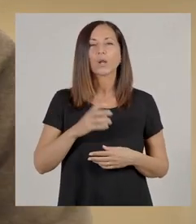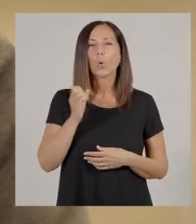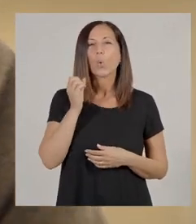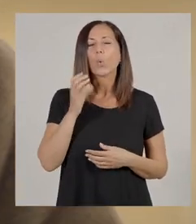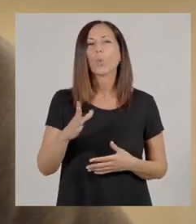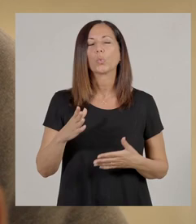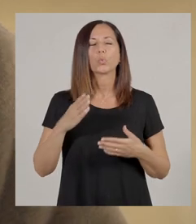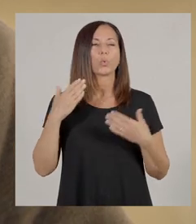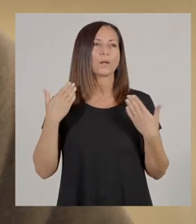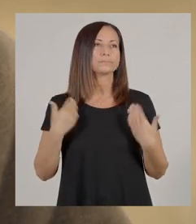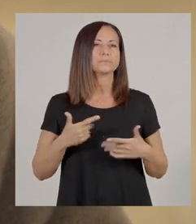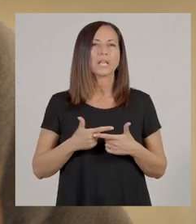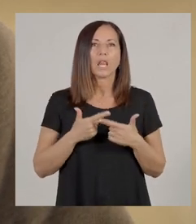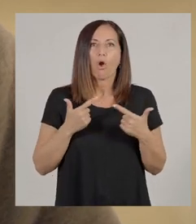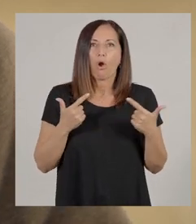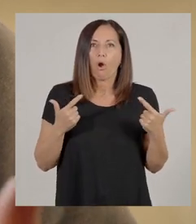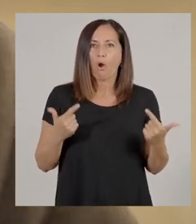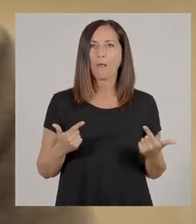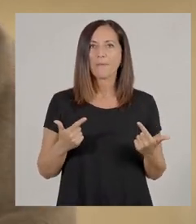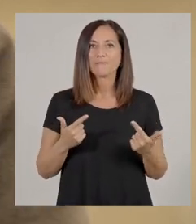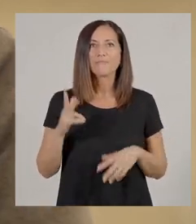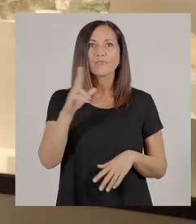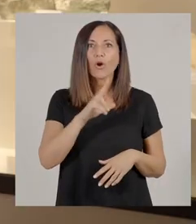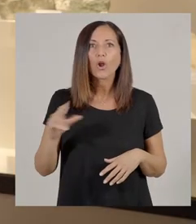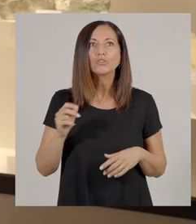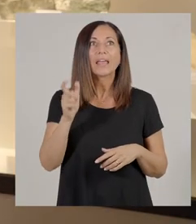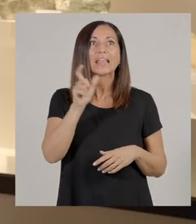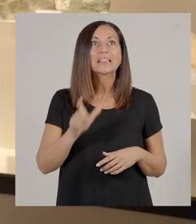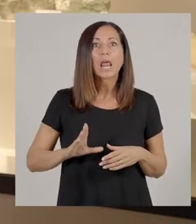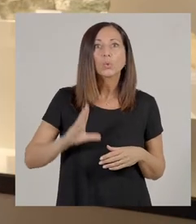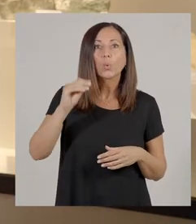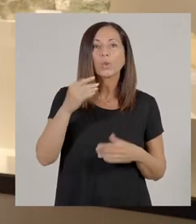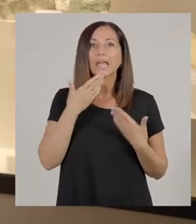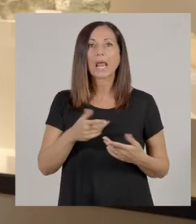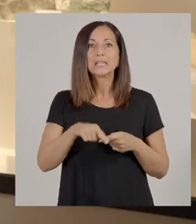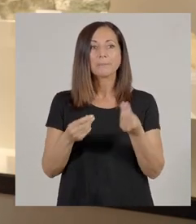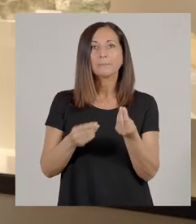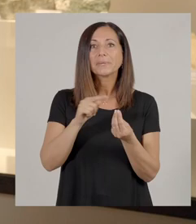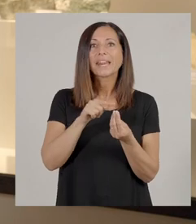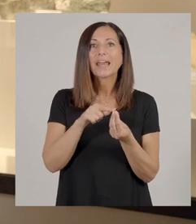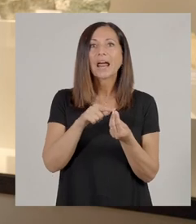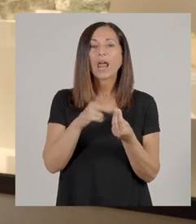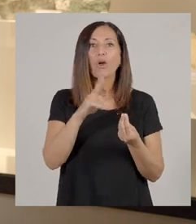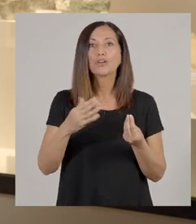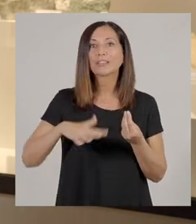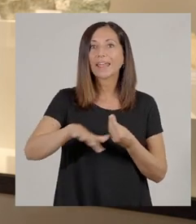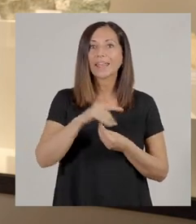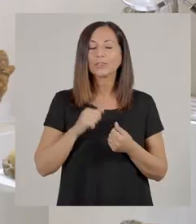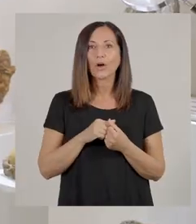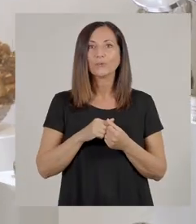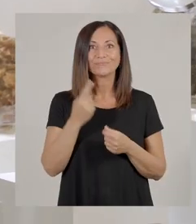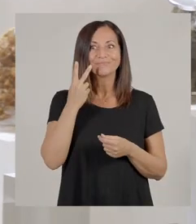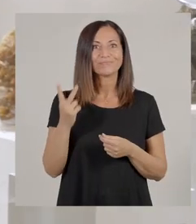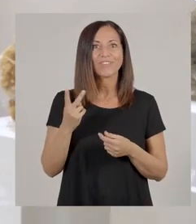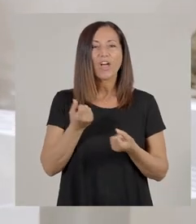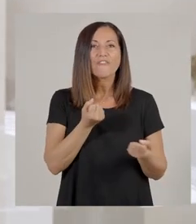una cultura enorme, insomma. Conoscere che tutta Italia, attraverso la mineralogia, si conosceva un territorio. La